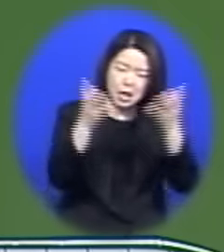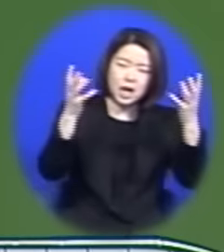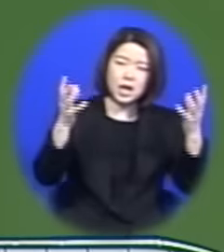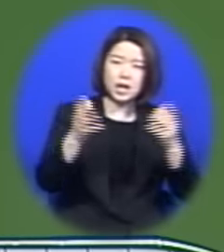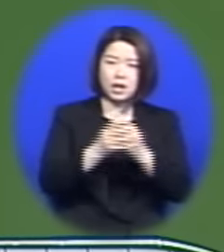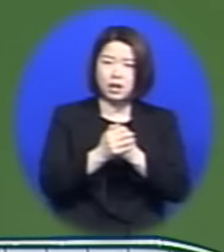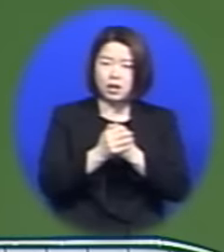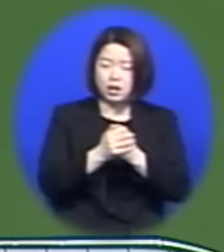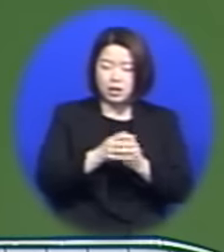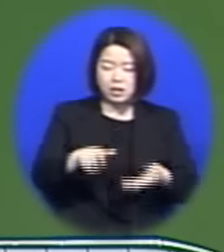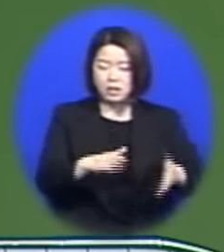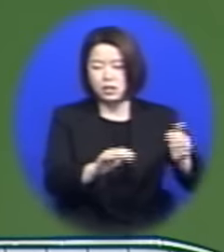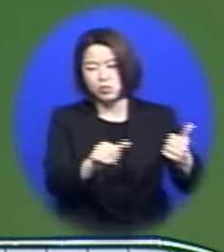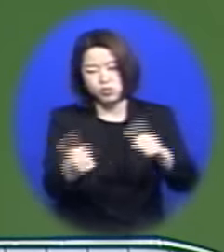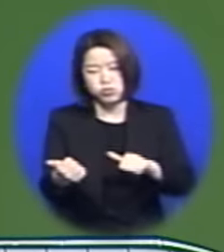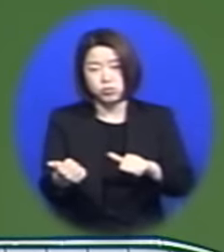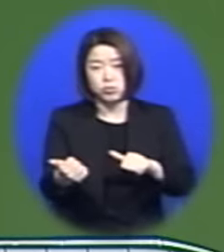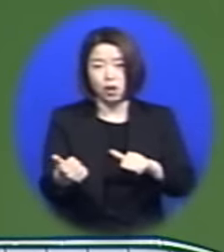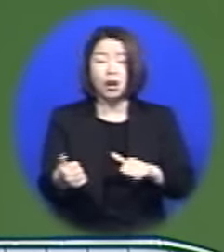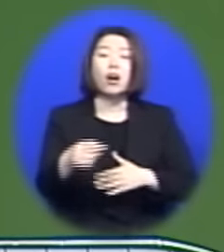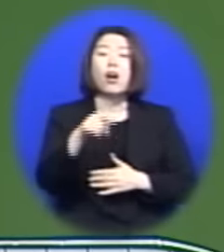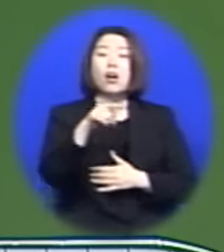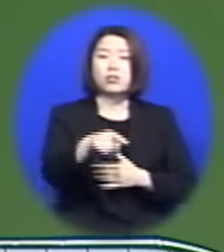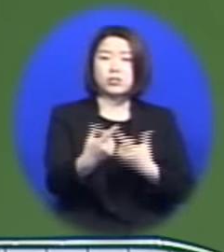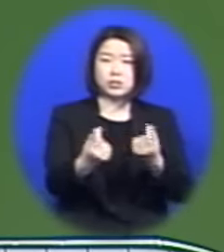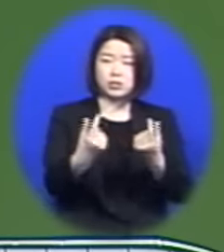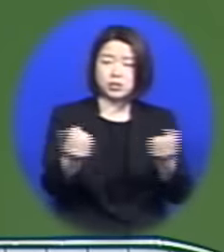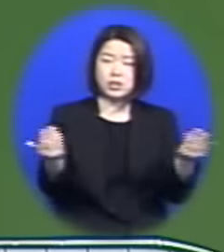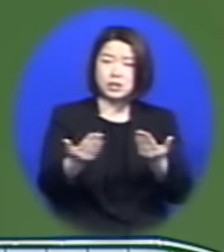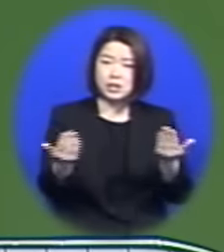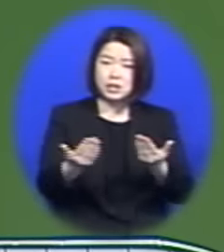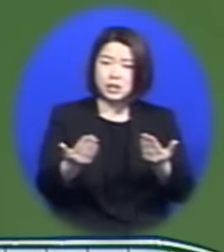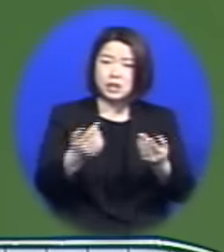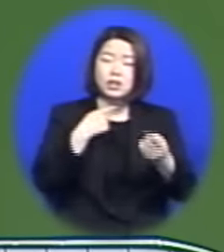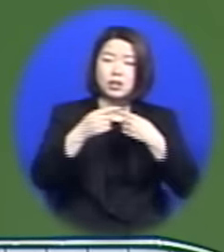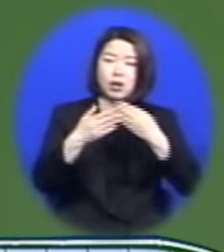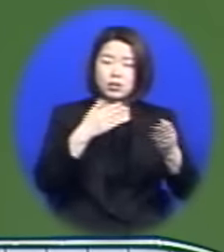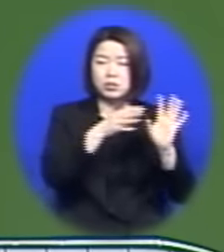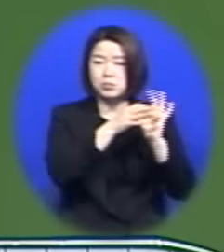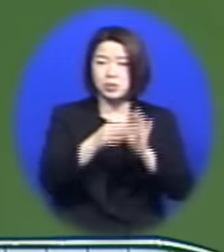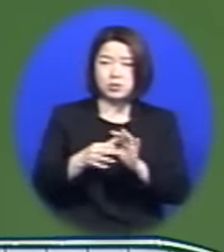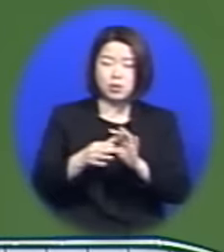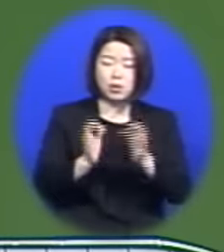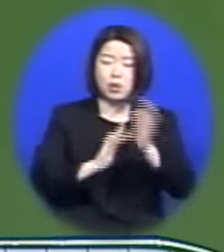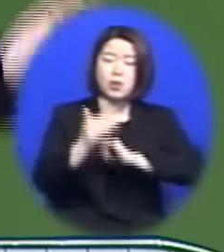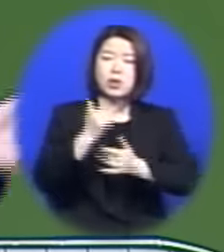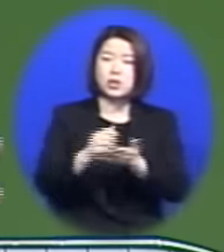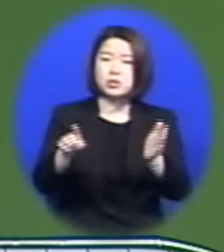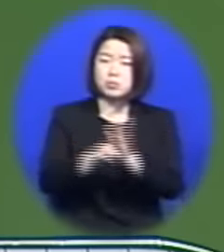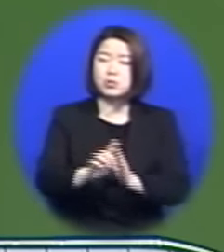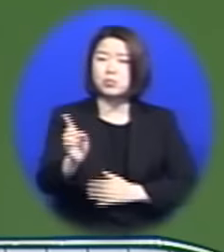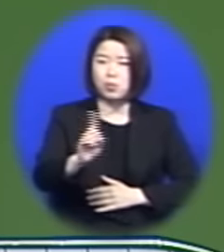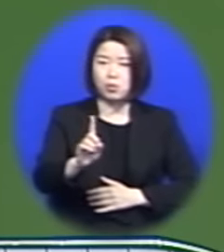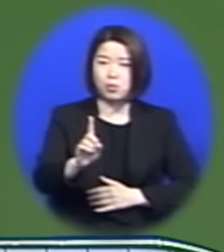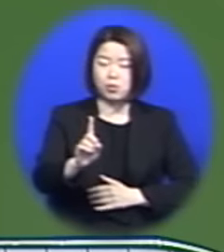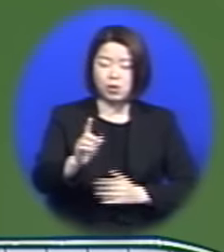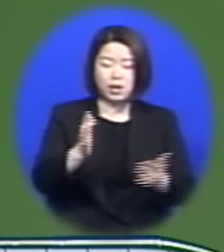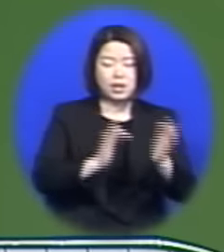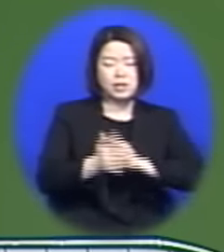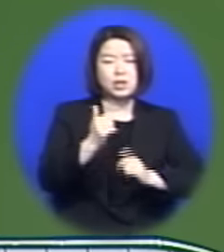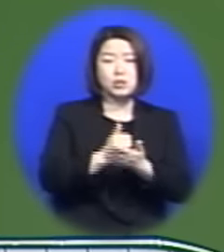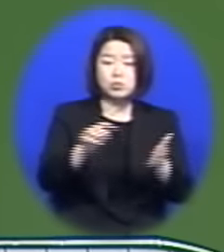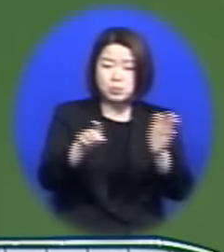죽어가면서 아 그렇게 믿는 예수 예수 믿어서 쫄딱 망한